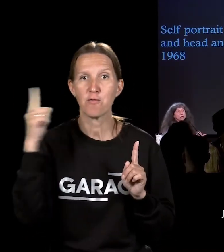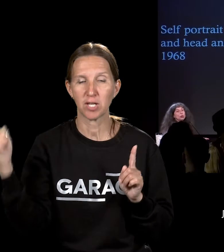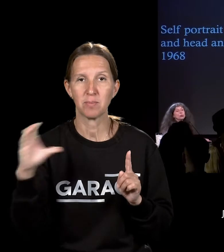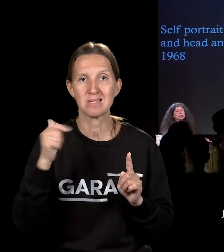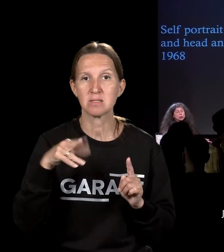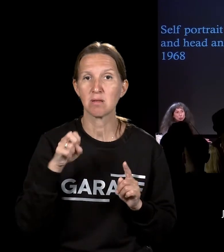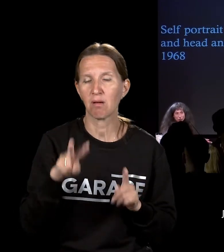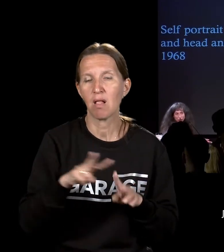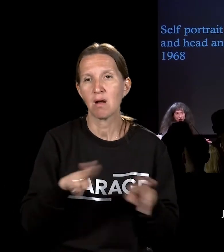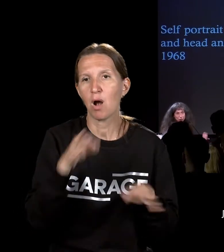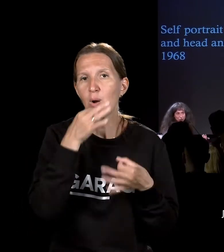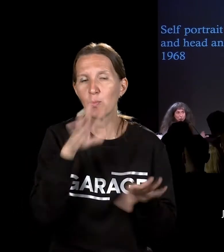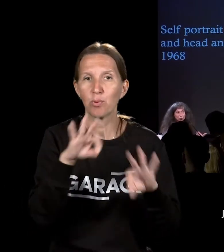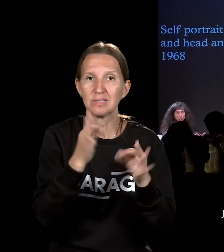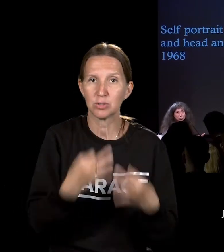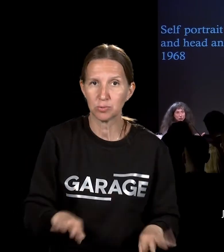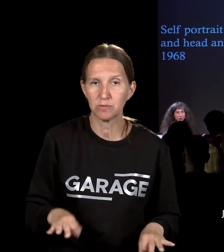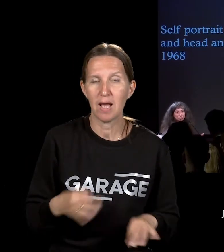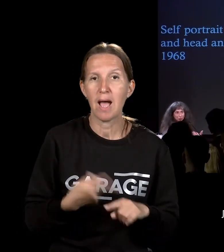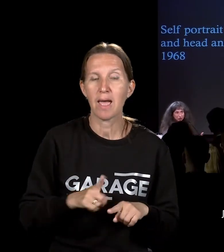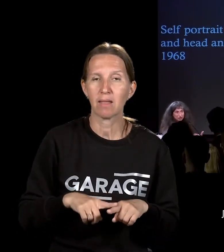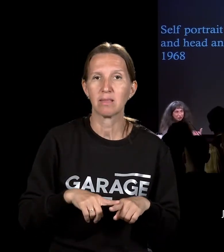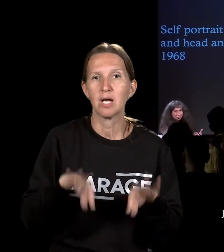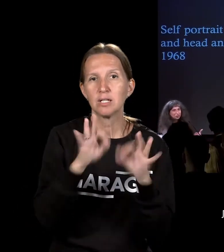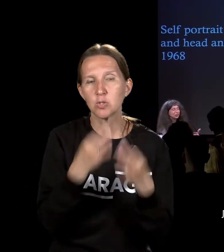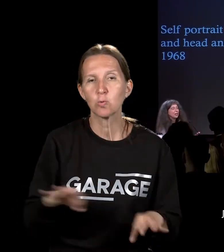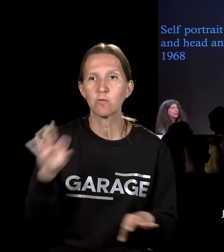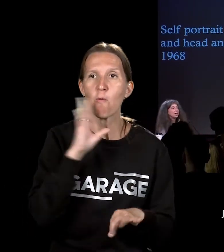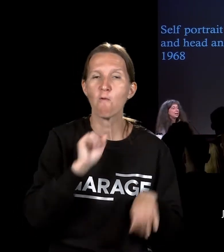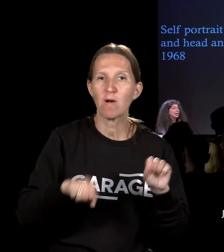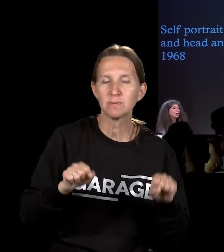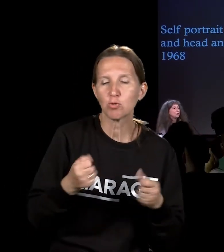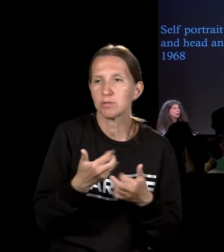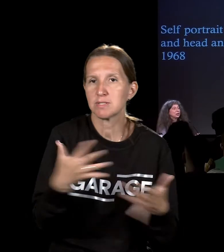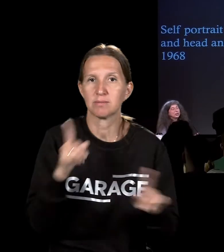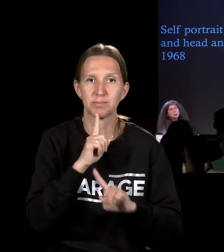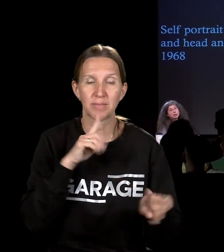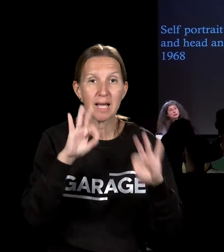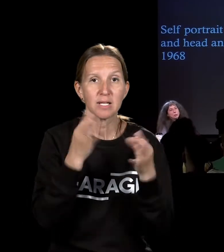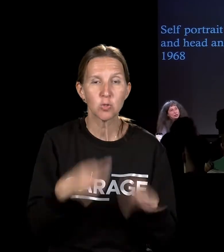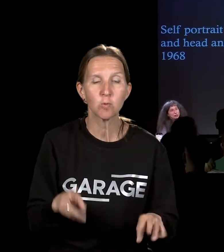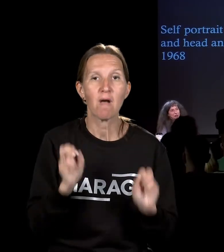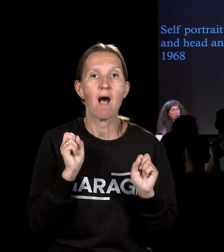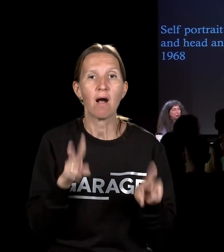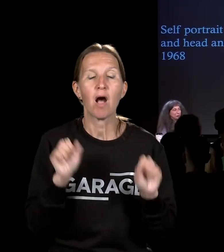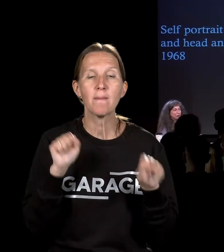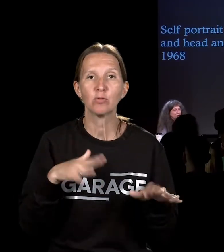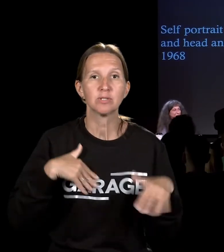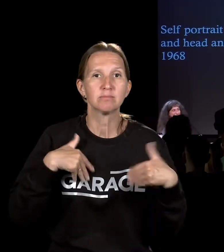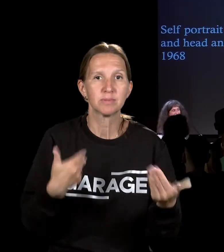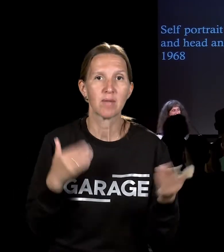естественно, это как любое искусство, это искусство об искусстве, возможности искусства, и как можно сделать портрет в портрете.